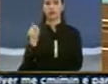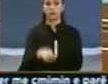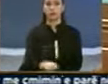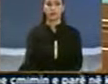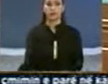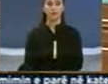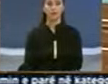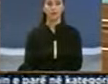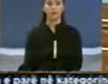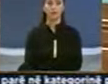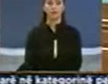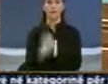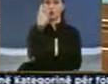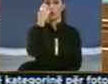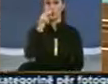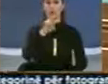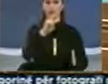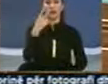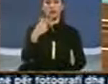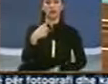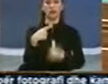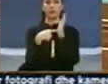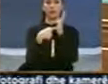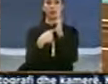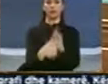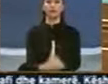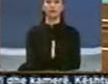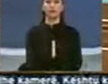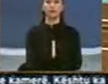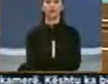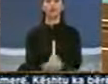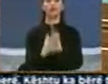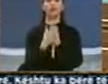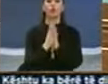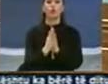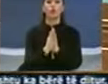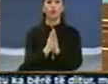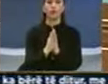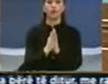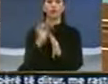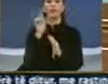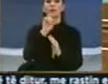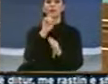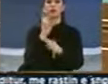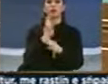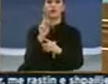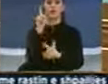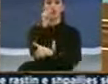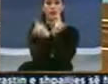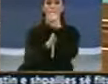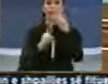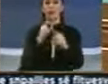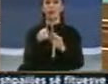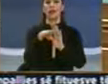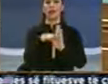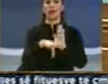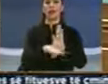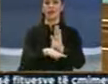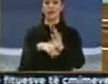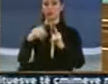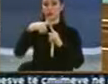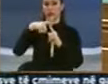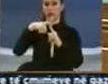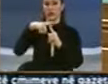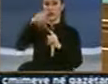në seancë. Ju los mos manipuloni me ligjin për Trepçën. Ligji për Trepçën asnjëherë nuk ka